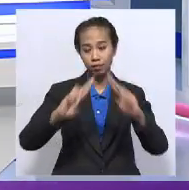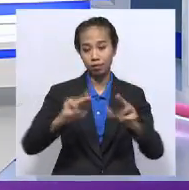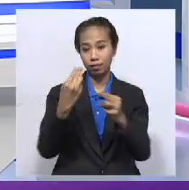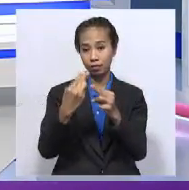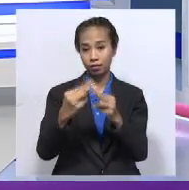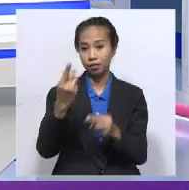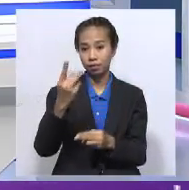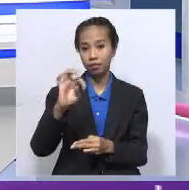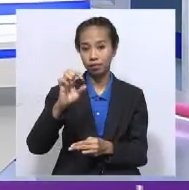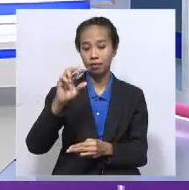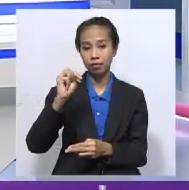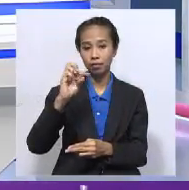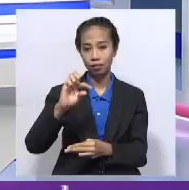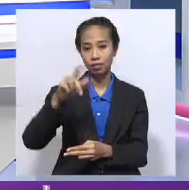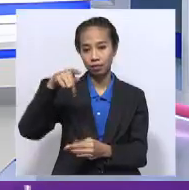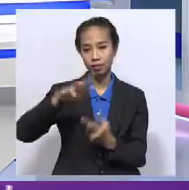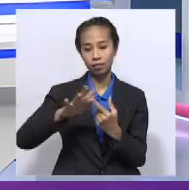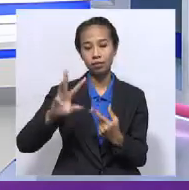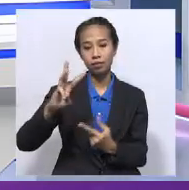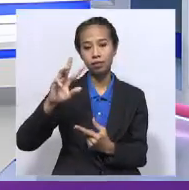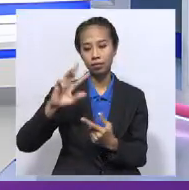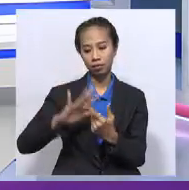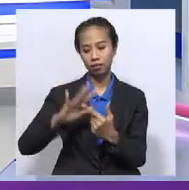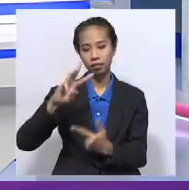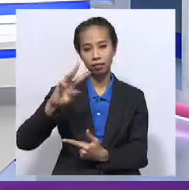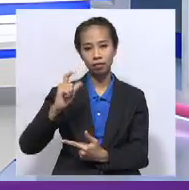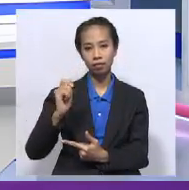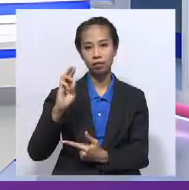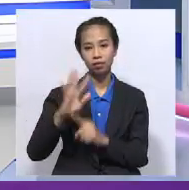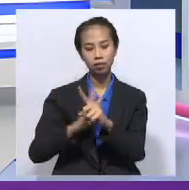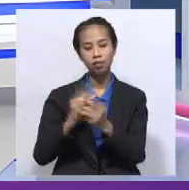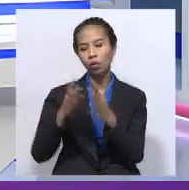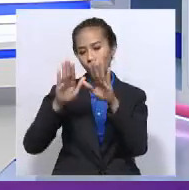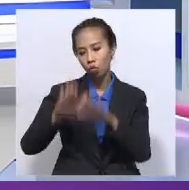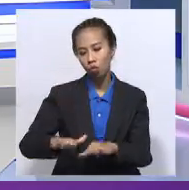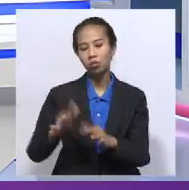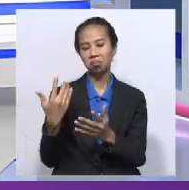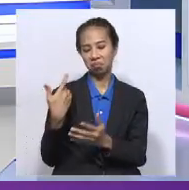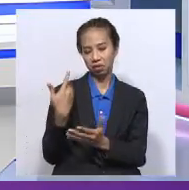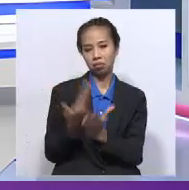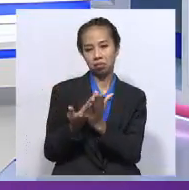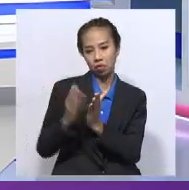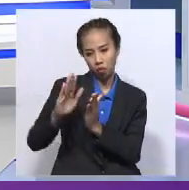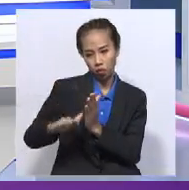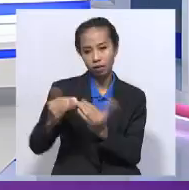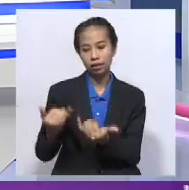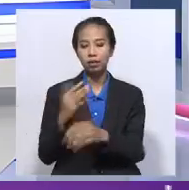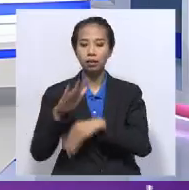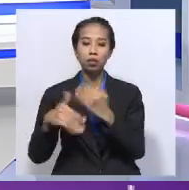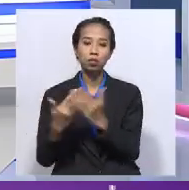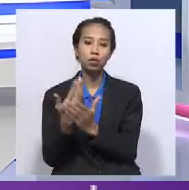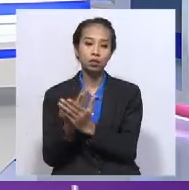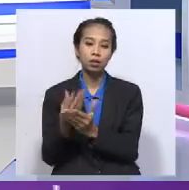ำสินค้าคุณภาพมาลดราคามากถึงร้อยละ50เลยนะครับเฉพาะในงานนี้เท่านั้นด้วยนะครับเพื่อนำรายได้โดยเสด็จพระราชกุศ